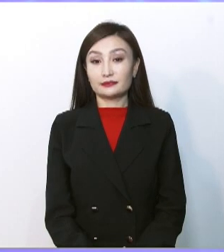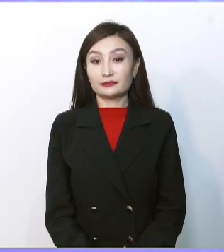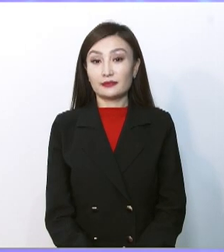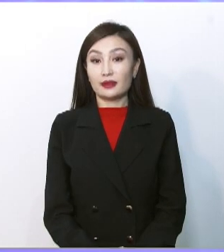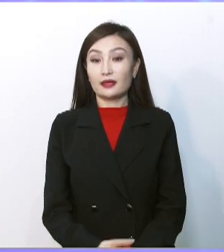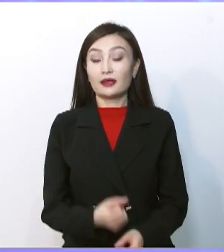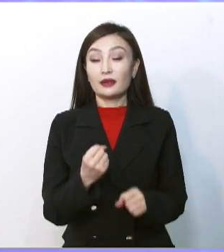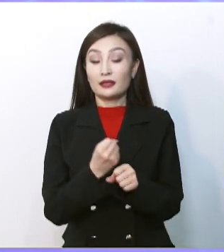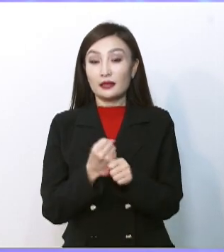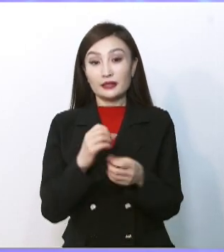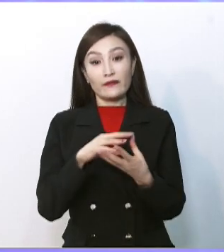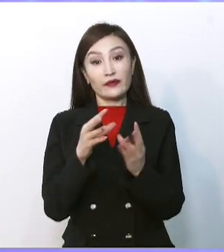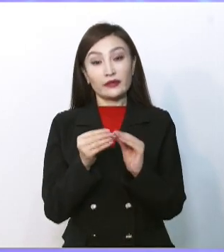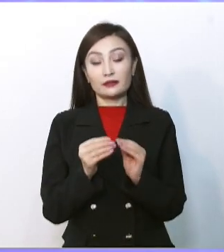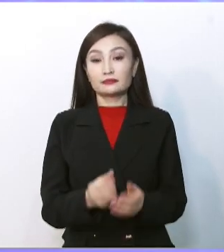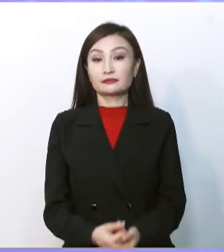Сделайте вывод.